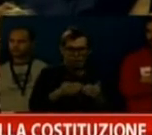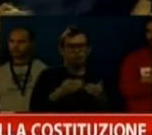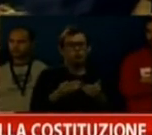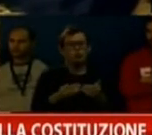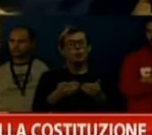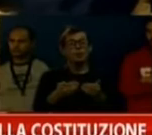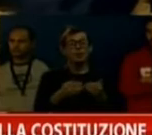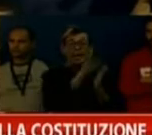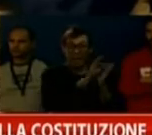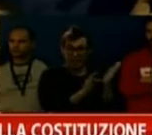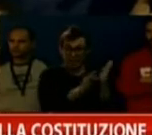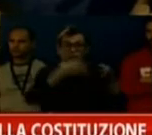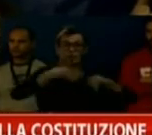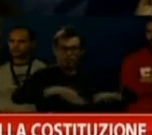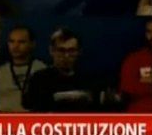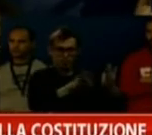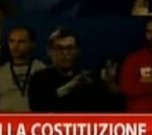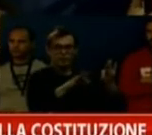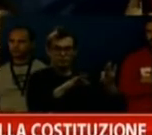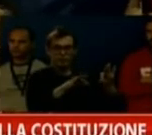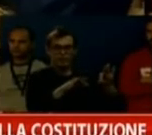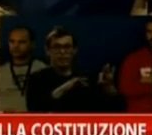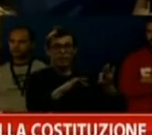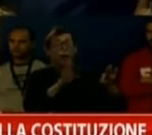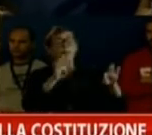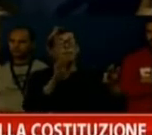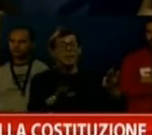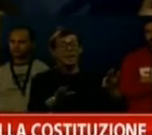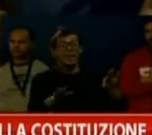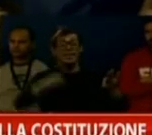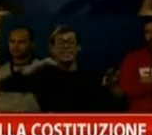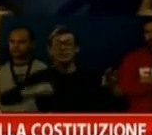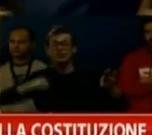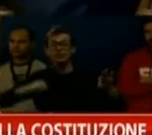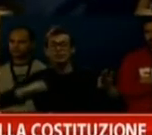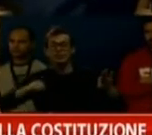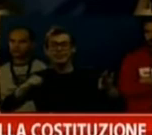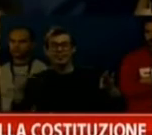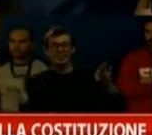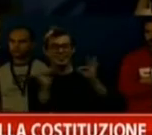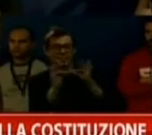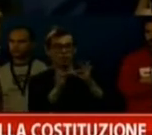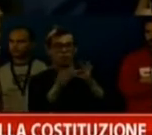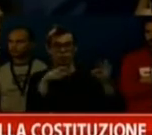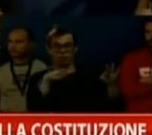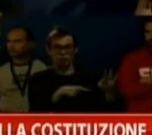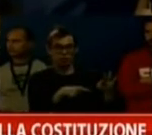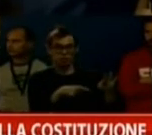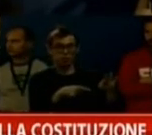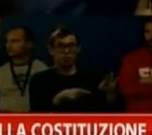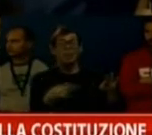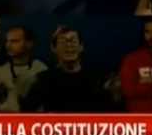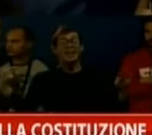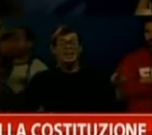e accompagnato dal consenso dei cittadini. Tutto questo è stato messo da parte e